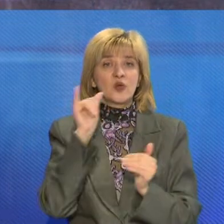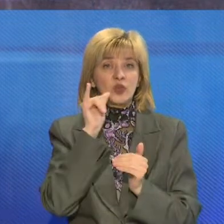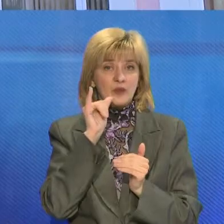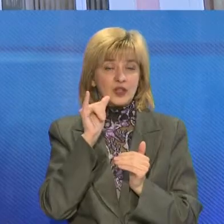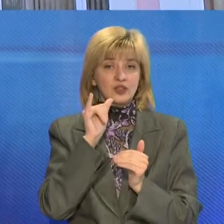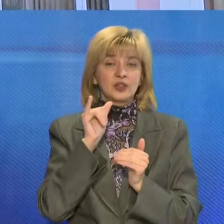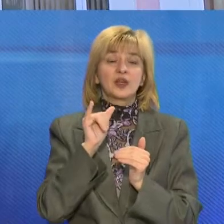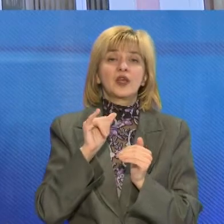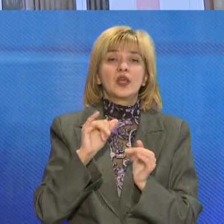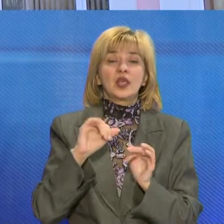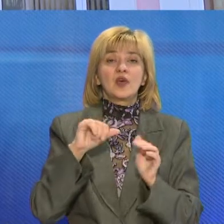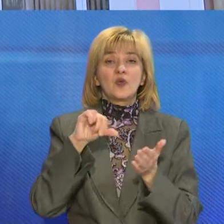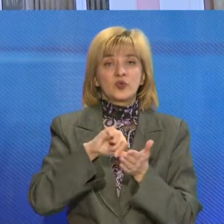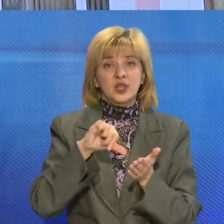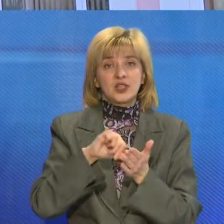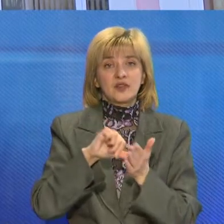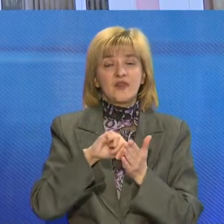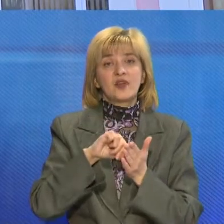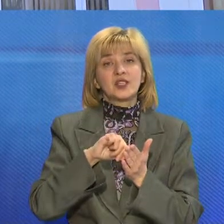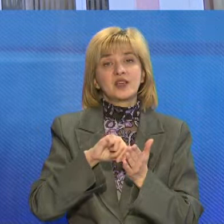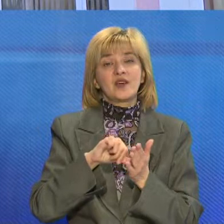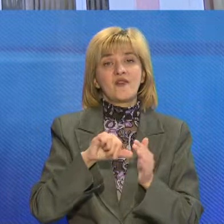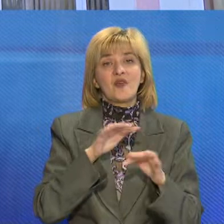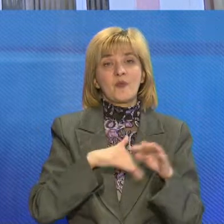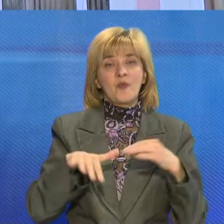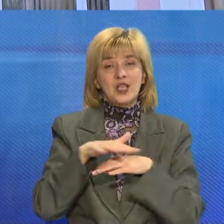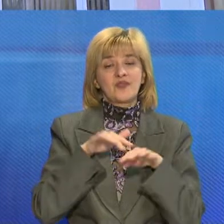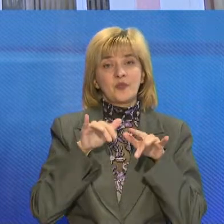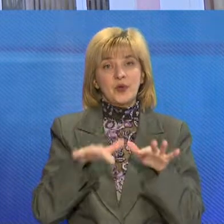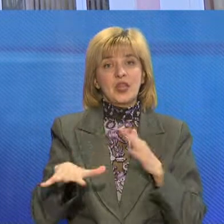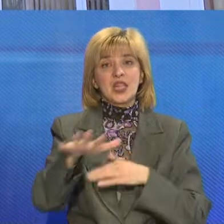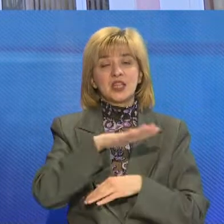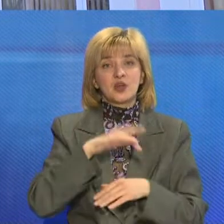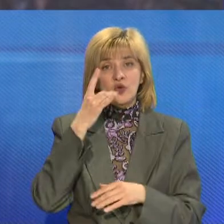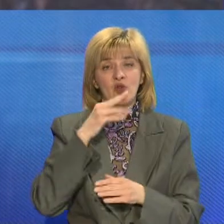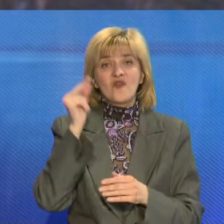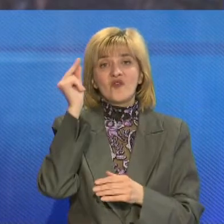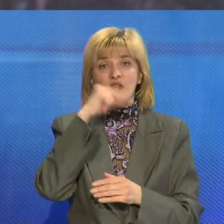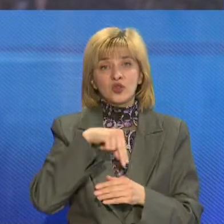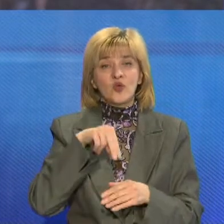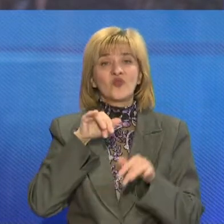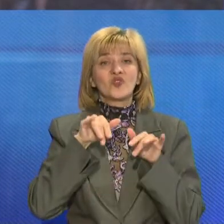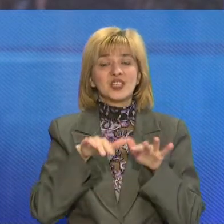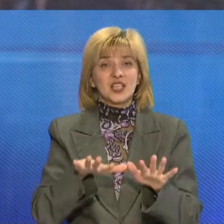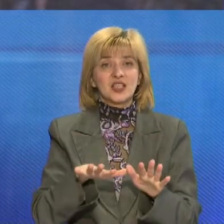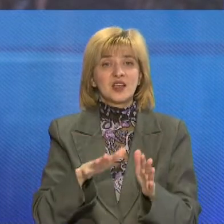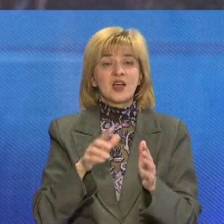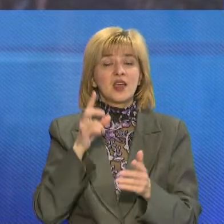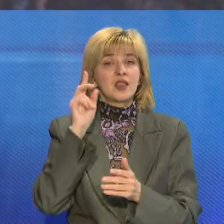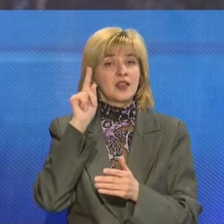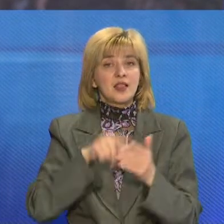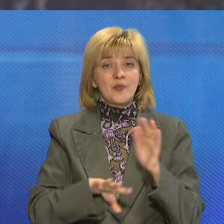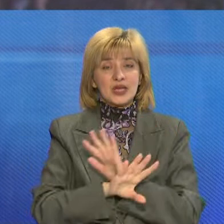заклікаў прыняць удзел у несанкцыянаваным масавым мерапрыемстве на тэрыторыі Гродна. Віну ў інкрымінаваных дзеяннях абвінавачаны не